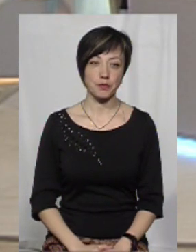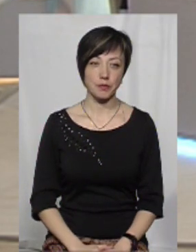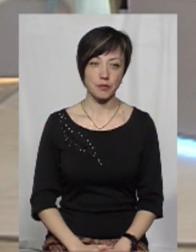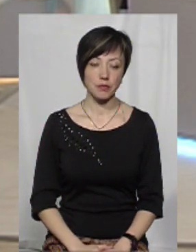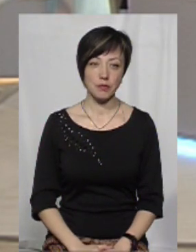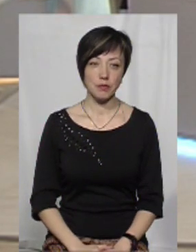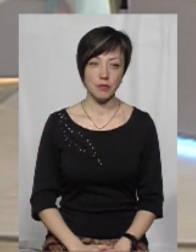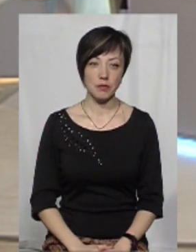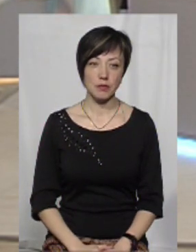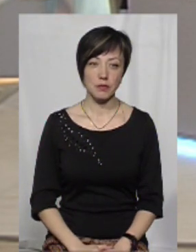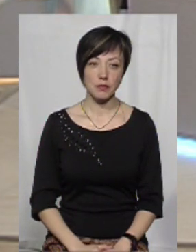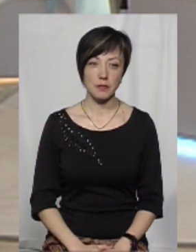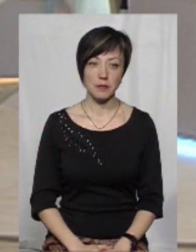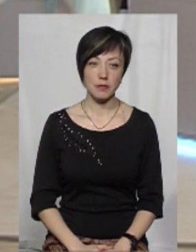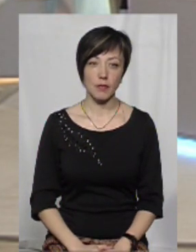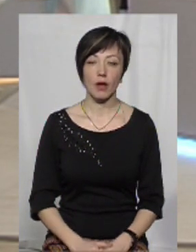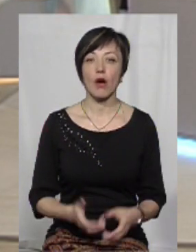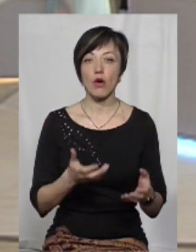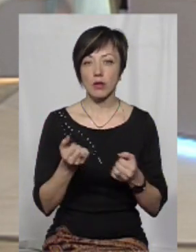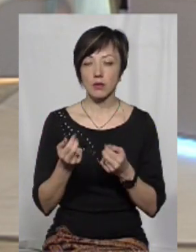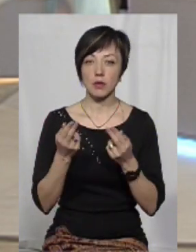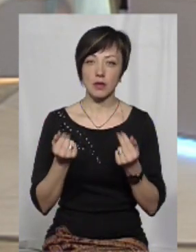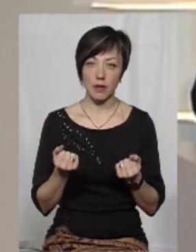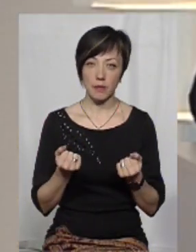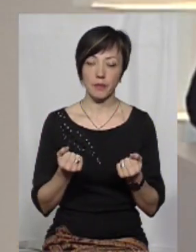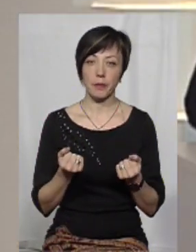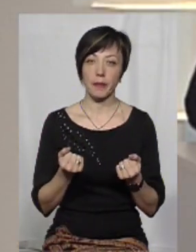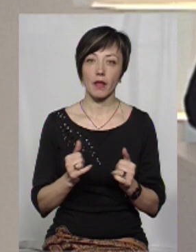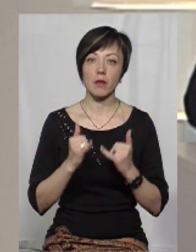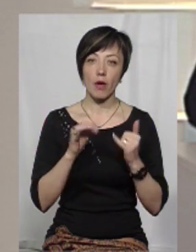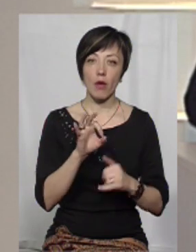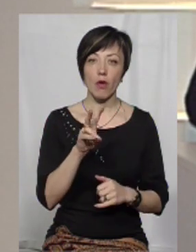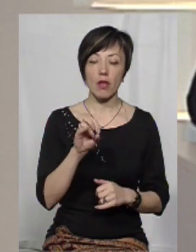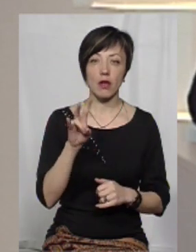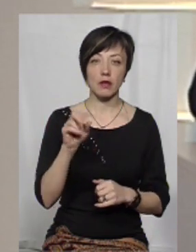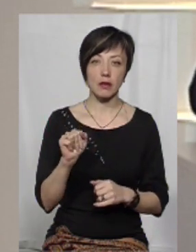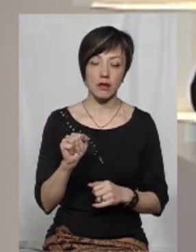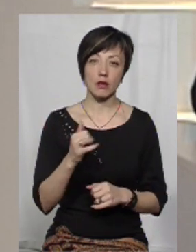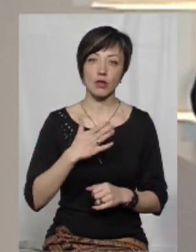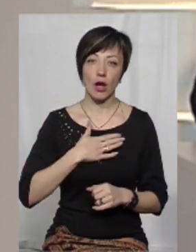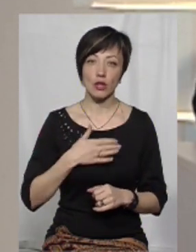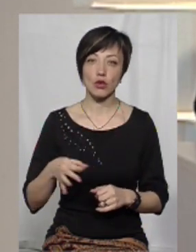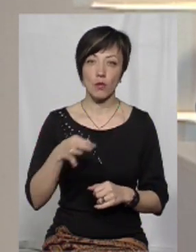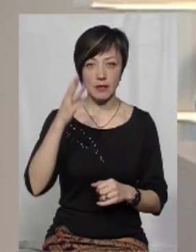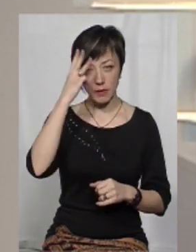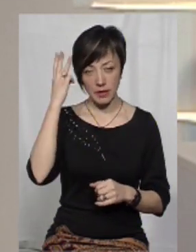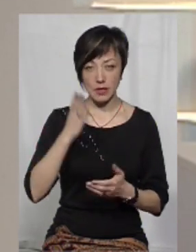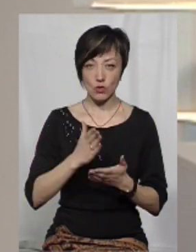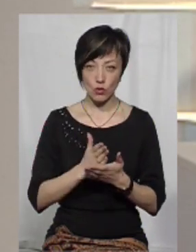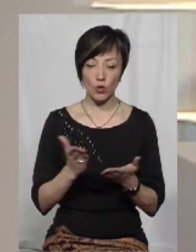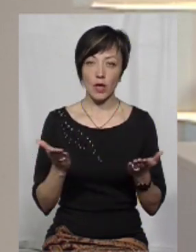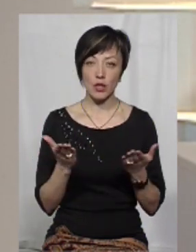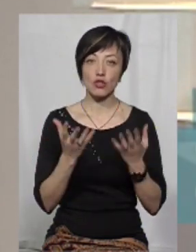І так отримують допомогу людей? Ну, отримують, так. Ну. Пані Олено, а в нашій області, у Хмельницькій,